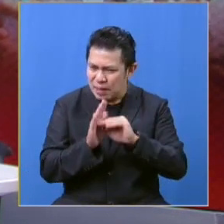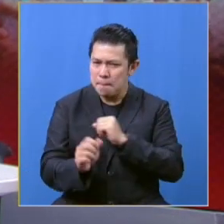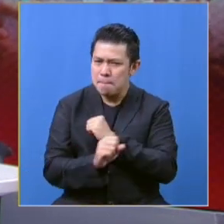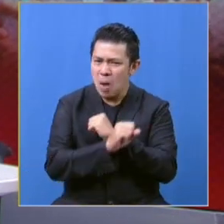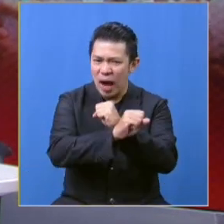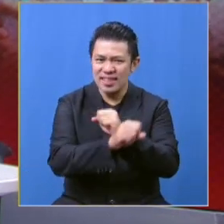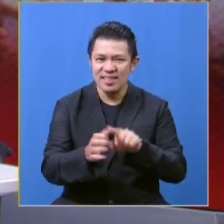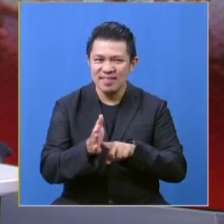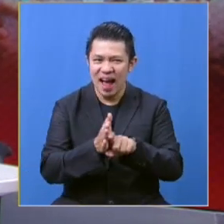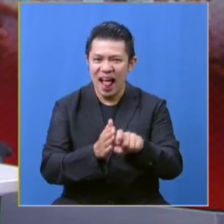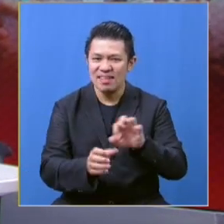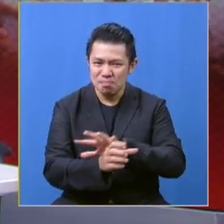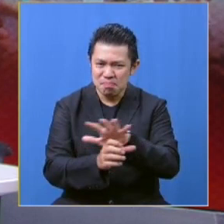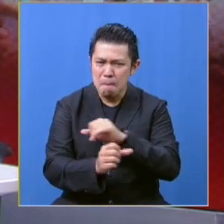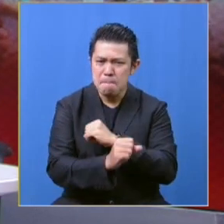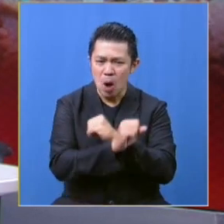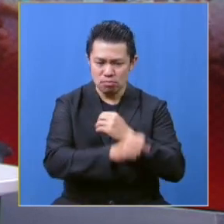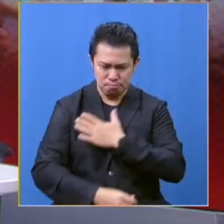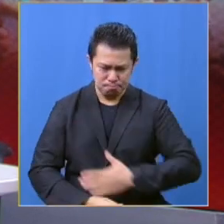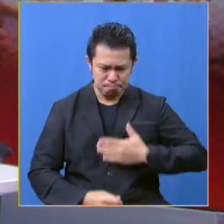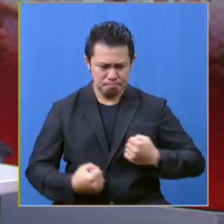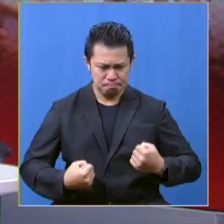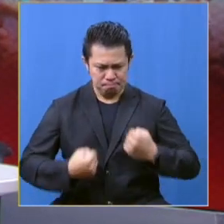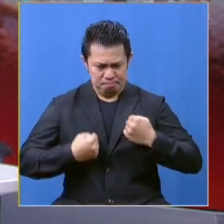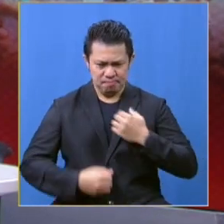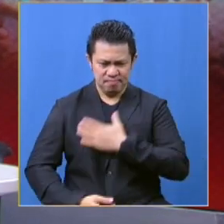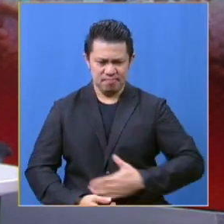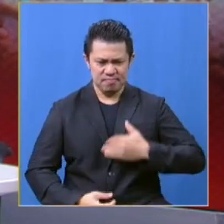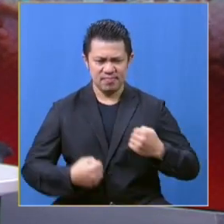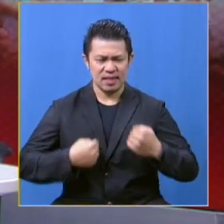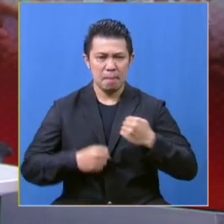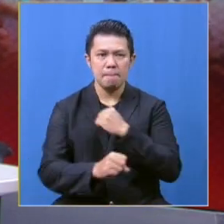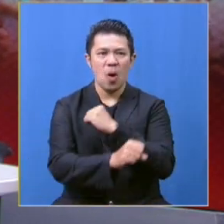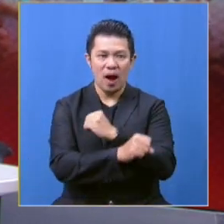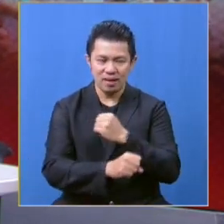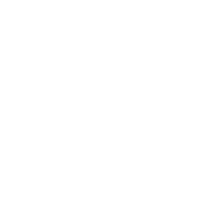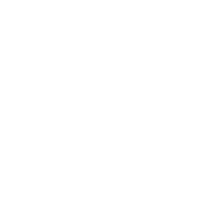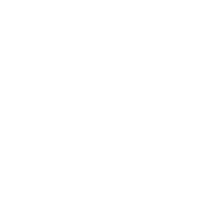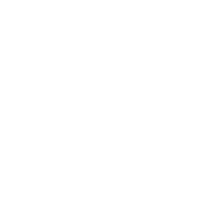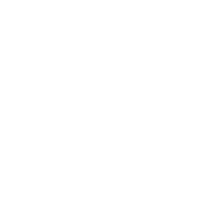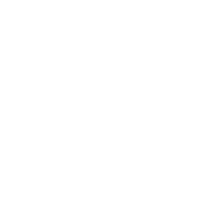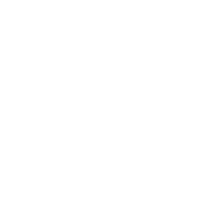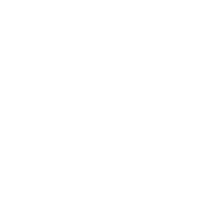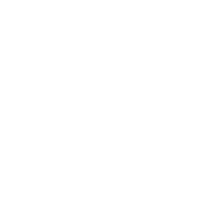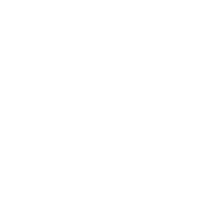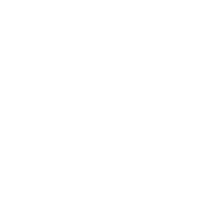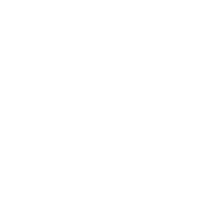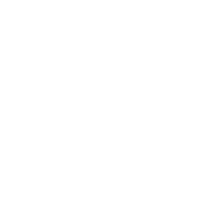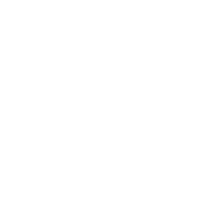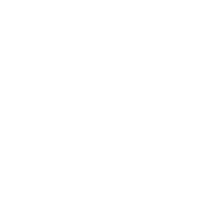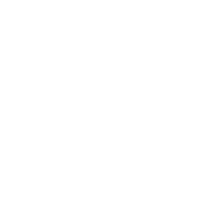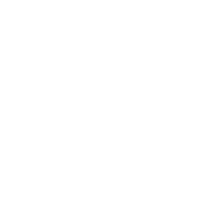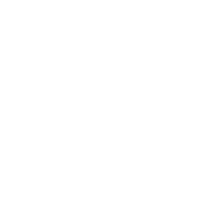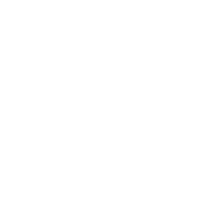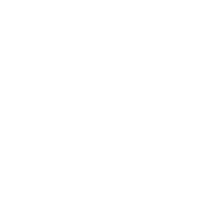สได ้ เสริมภูมิคุ้มกันและเสริมวิตามินให้กับร่างกายนะคะอย่าลืมส่งผ่านมาบอกกันหน่อย ขอบคุณที่รับชมTNNช่อง